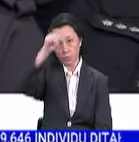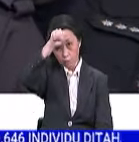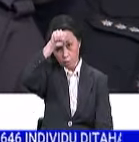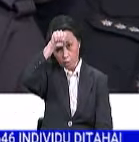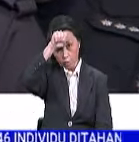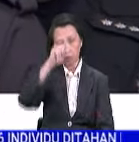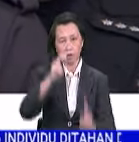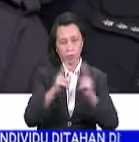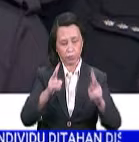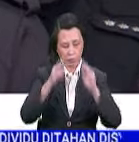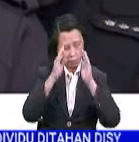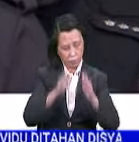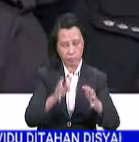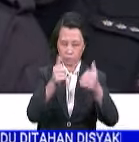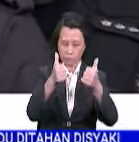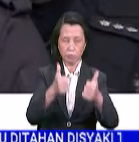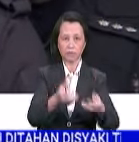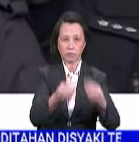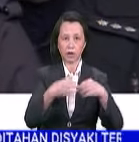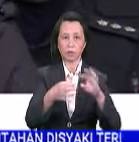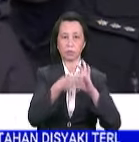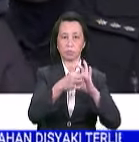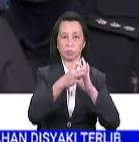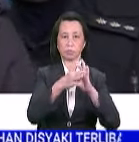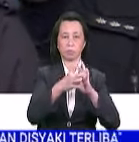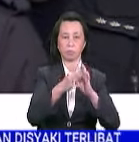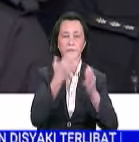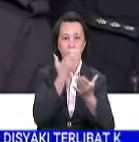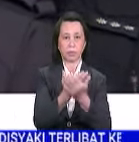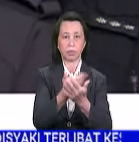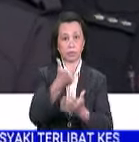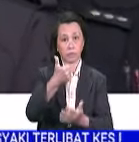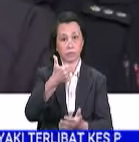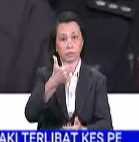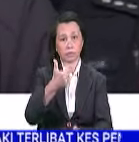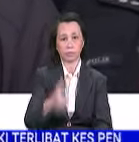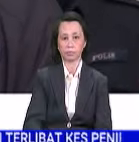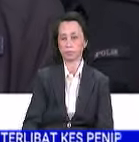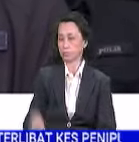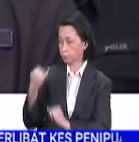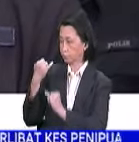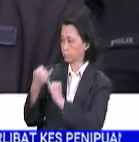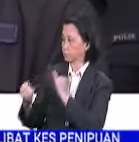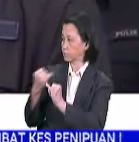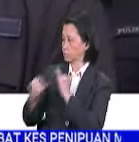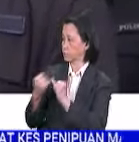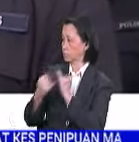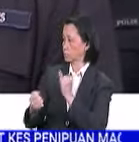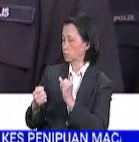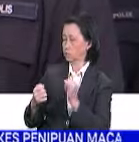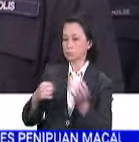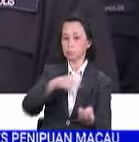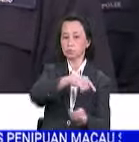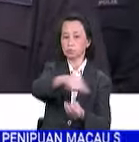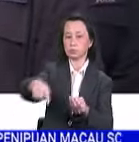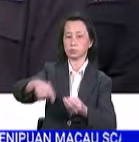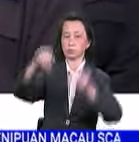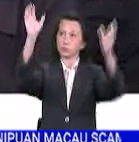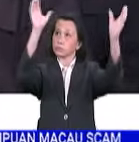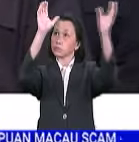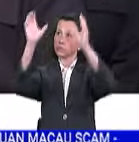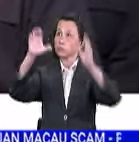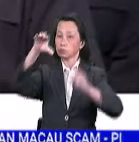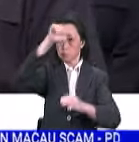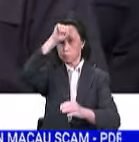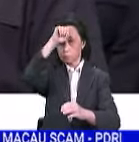sangat prihatin dan memberi kerjasama yang sangat bagus. Mungkin terakhirnya, apa kita lihat situasi keadaan cuaca di Segamat